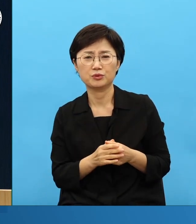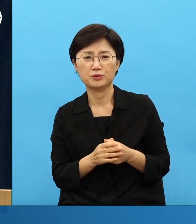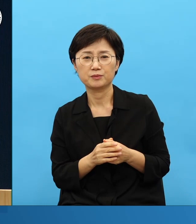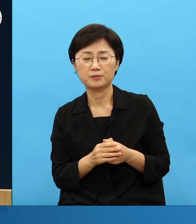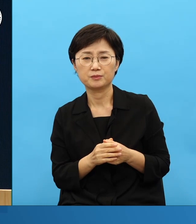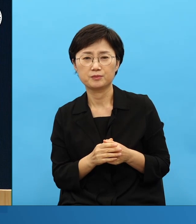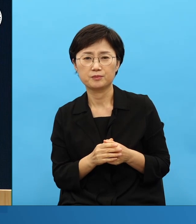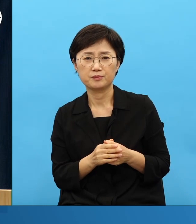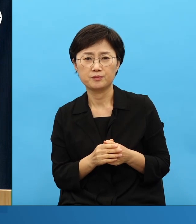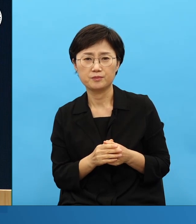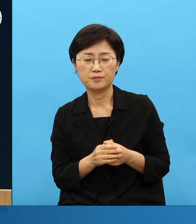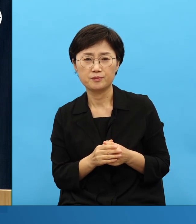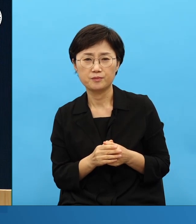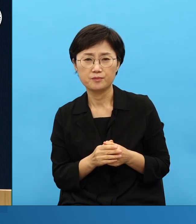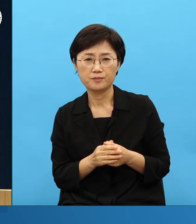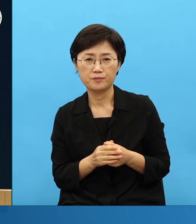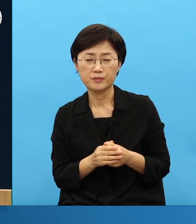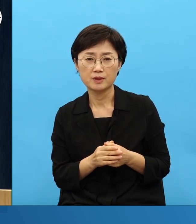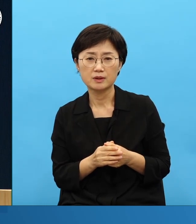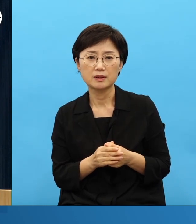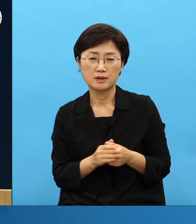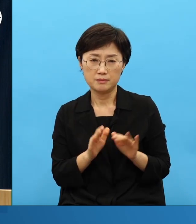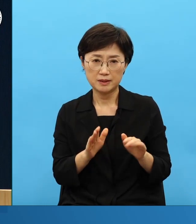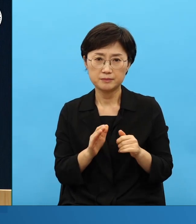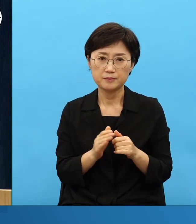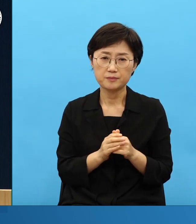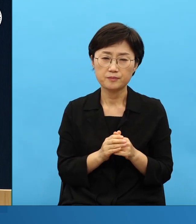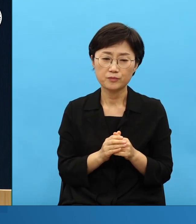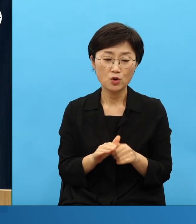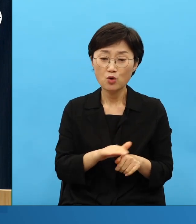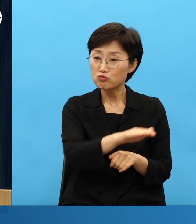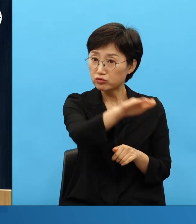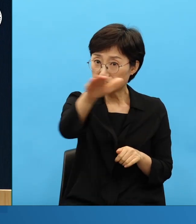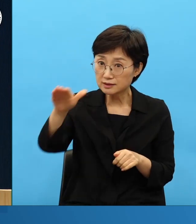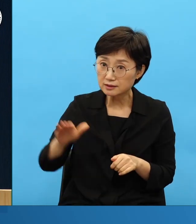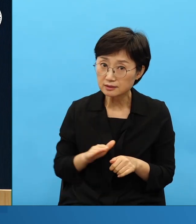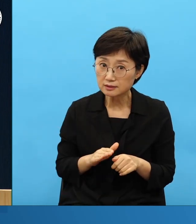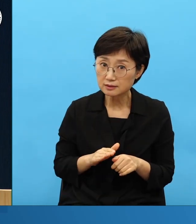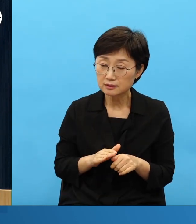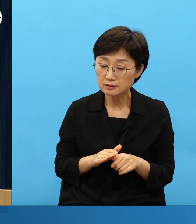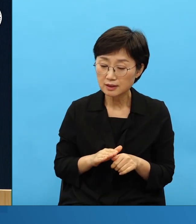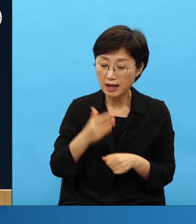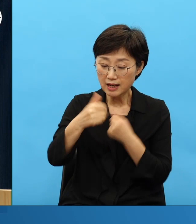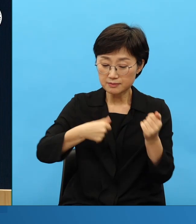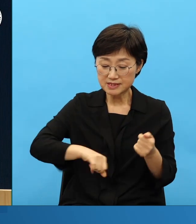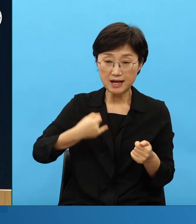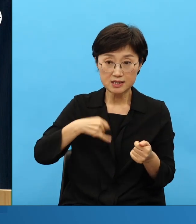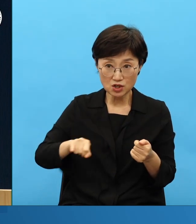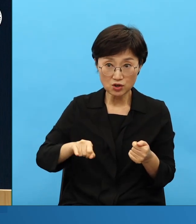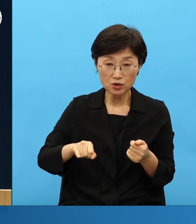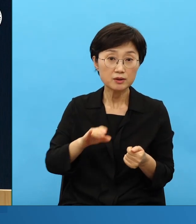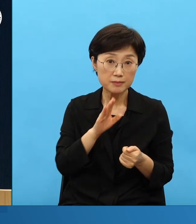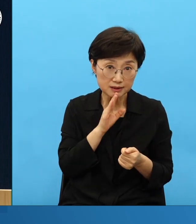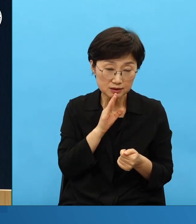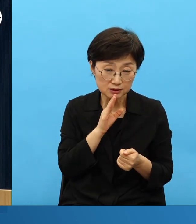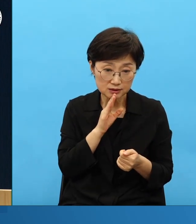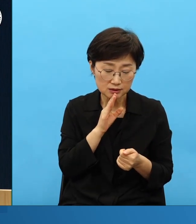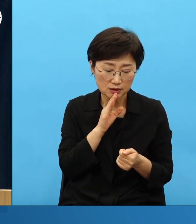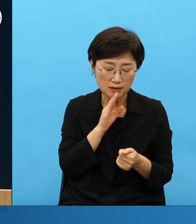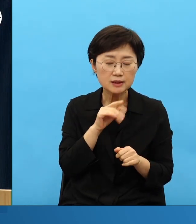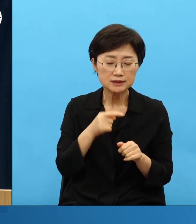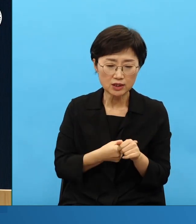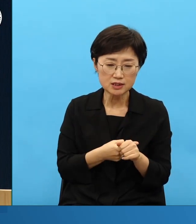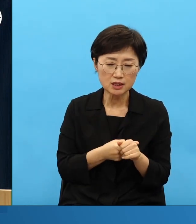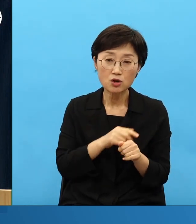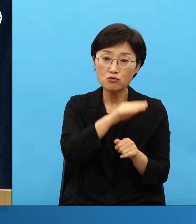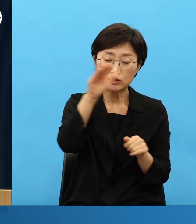problem? 제대로 응답받는 신자라면 매일 크리스마스야. If a believer who receives 그렇죠? genuine answers is a person who